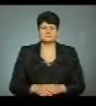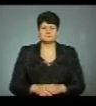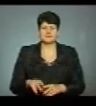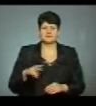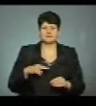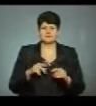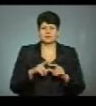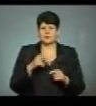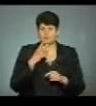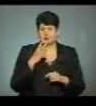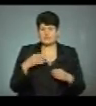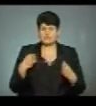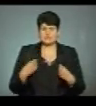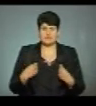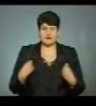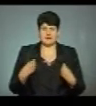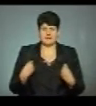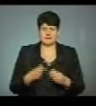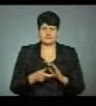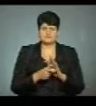Директор школи показує роздягальні.